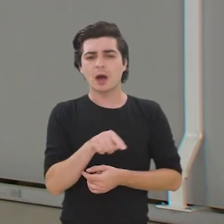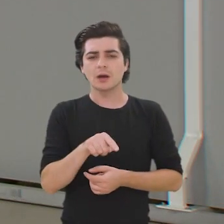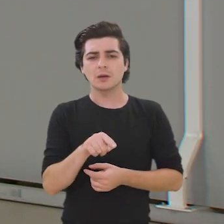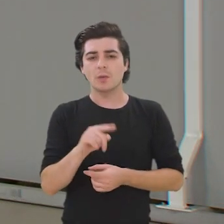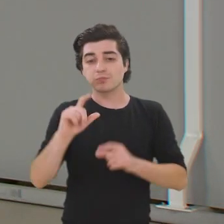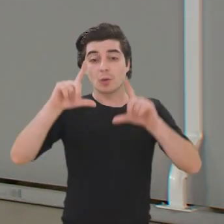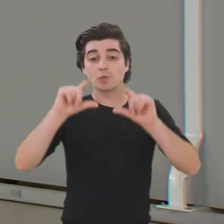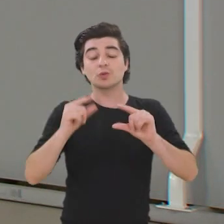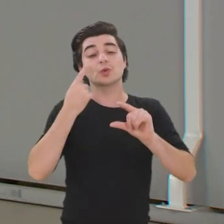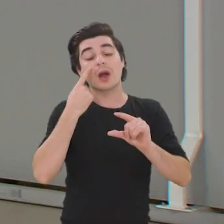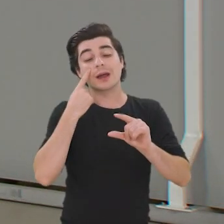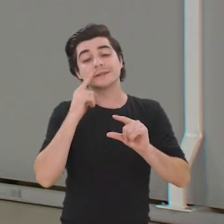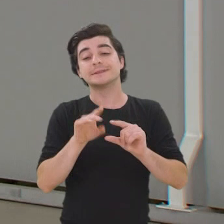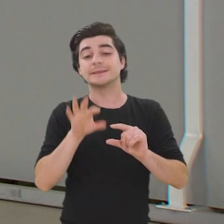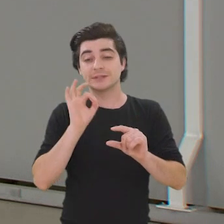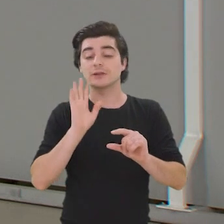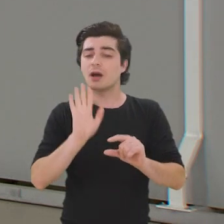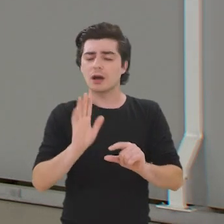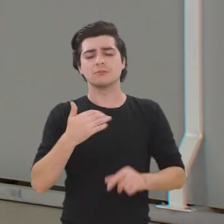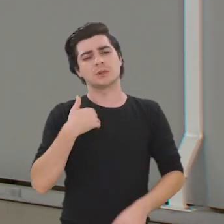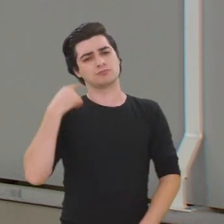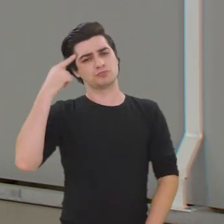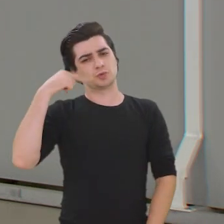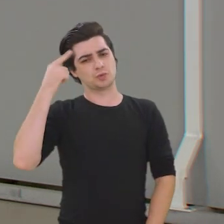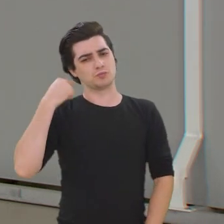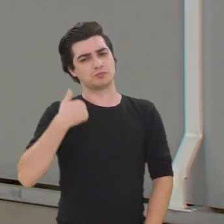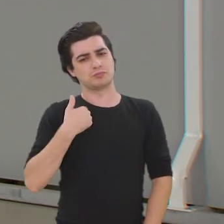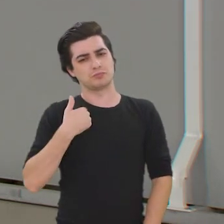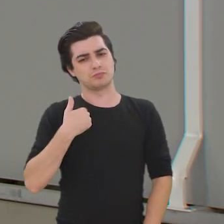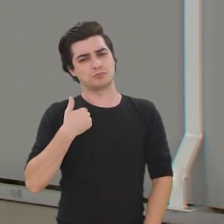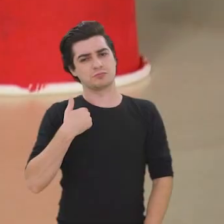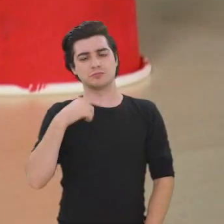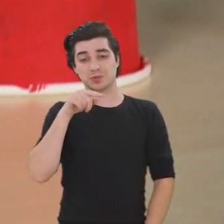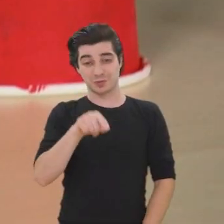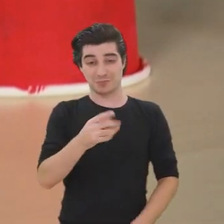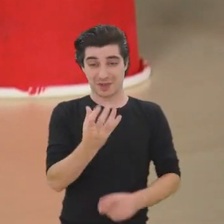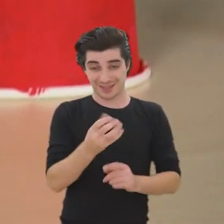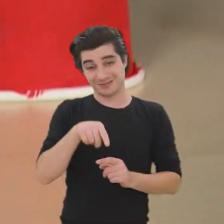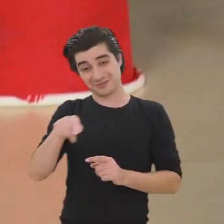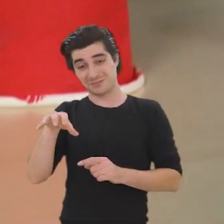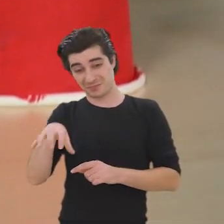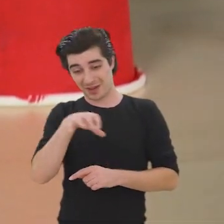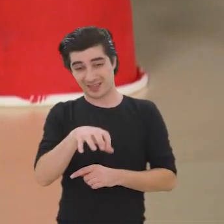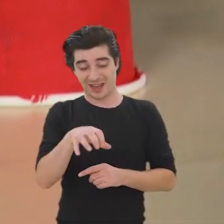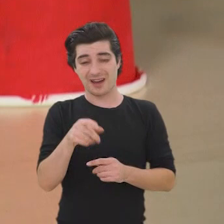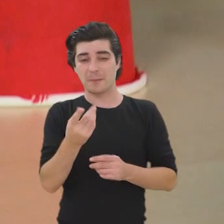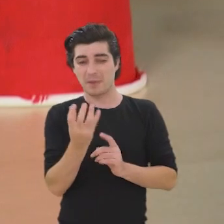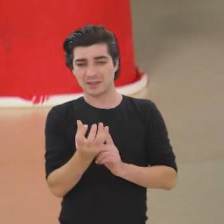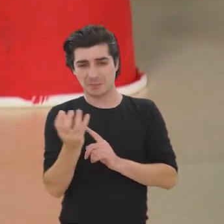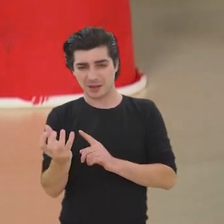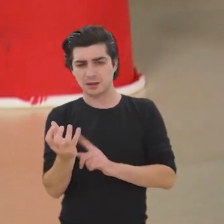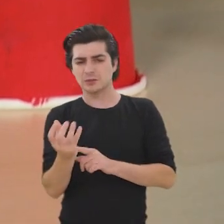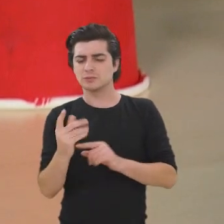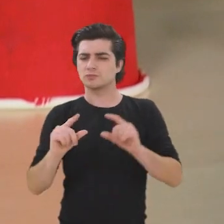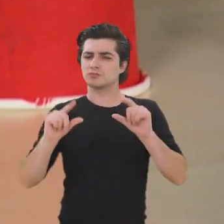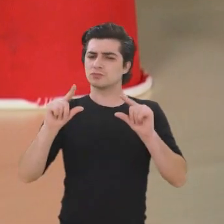yine boyutlarına bakacağız. Ben şöyle düşünüyorum. Bu bardak ve bu bardağın boyutuna bakıyorum.